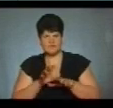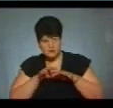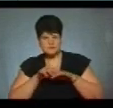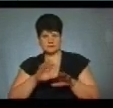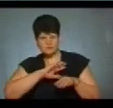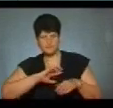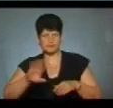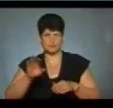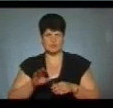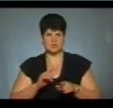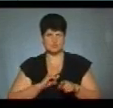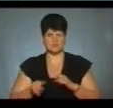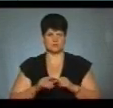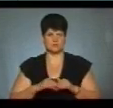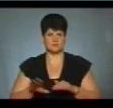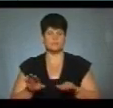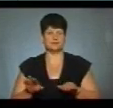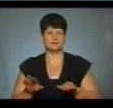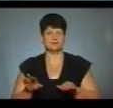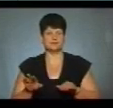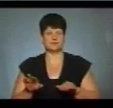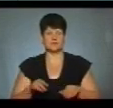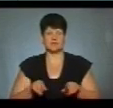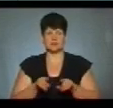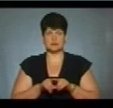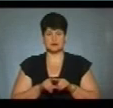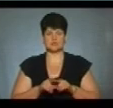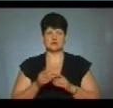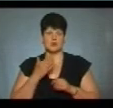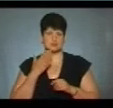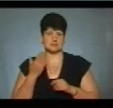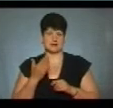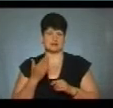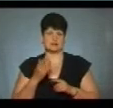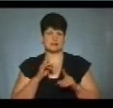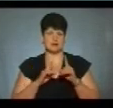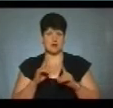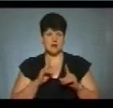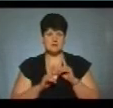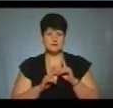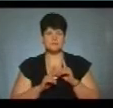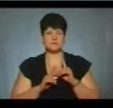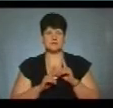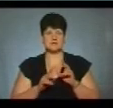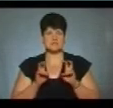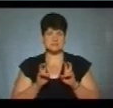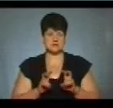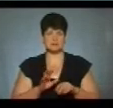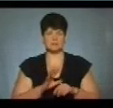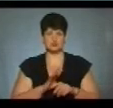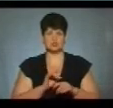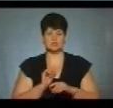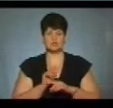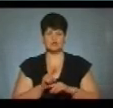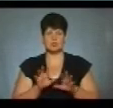все набагато воно прийде швидше. Також на останній у нас оперативній нараді засідання також було